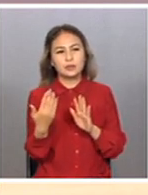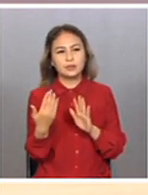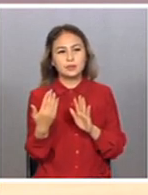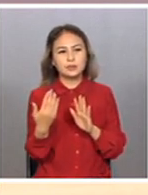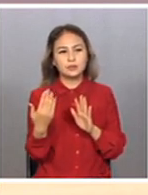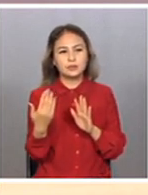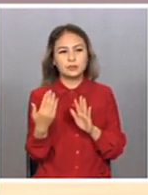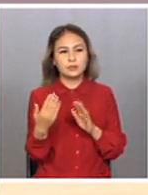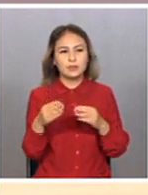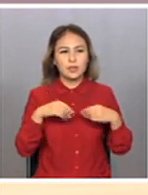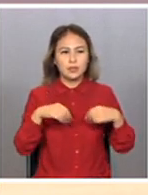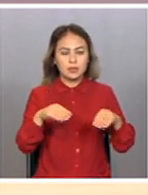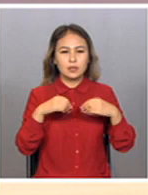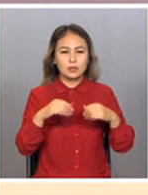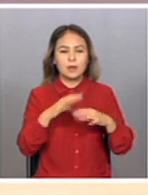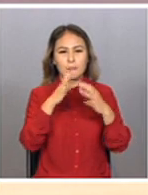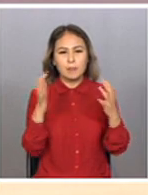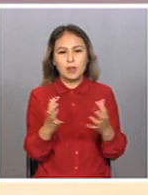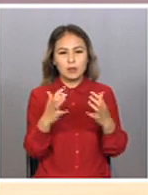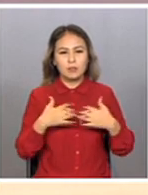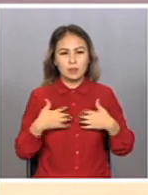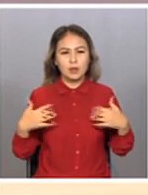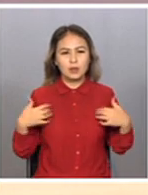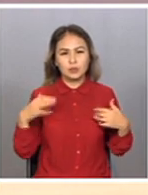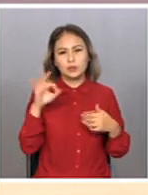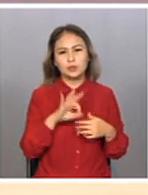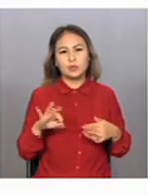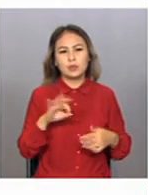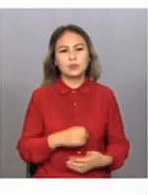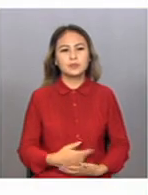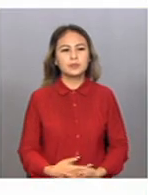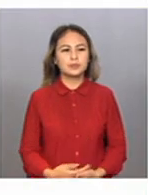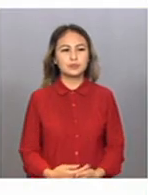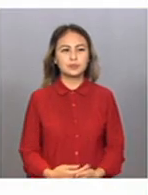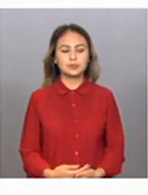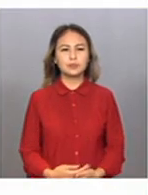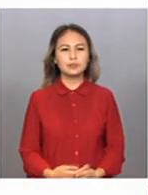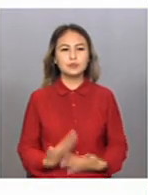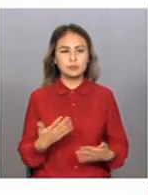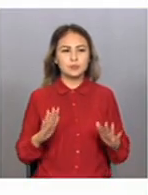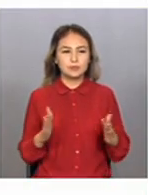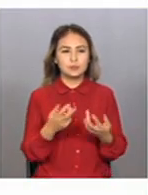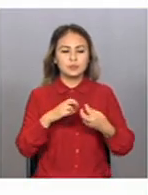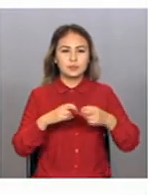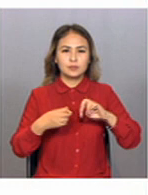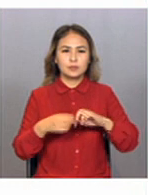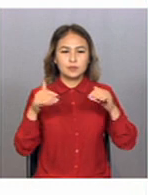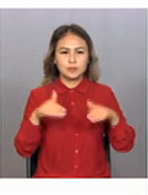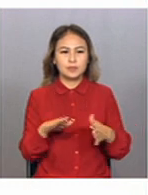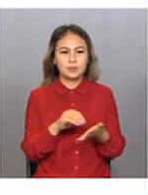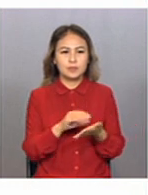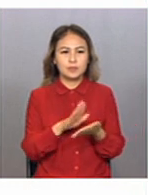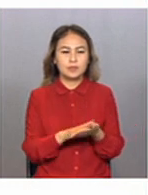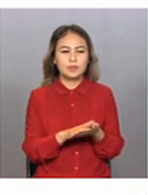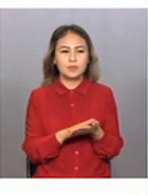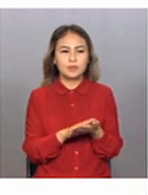ертегісі егін егіп, мал баққаны туралы әңгімелеумен басталды. Ал енді оқиғадағы мәселенің шешіміне